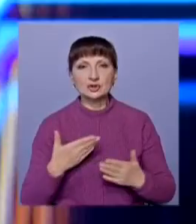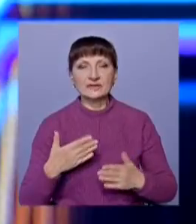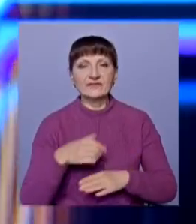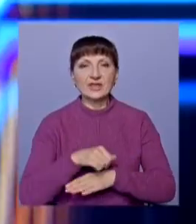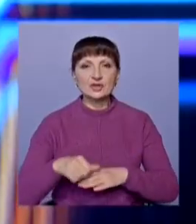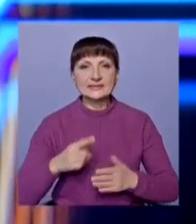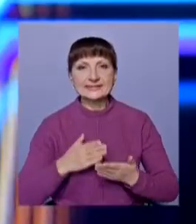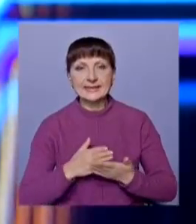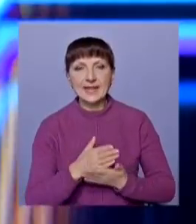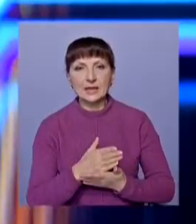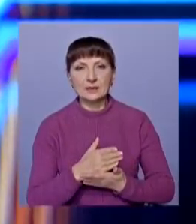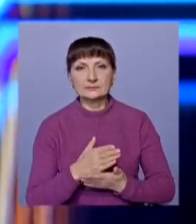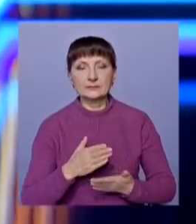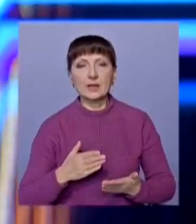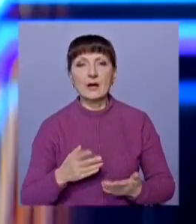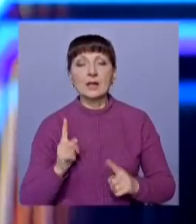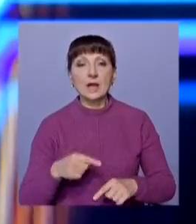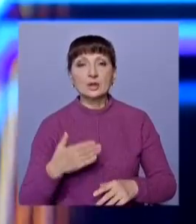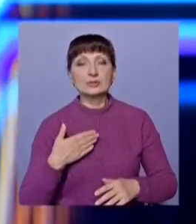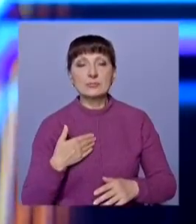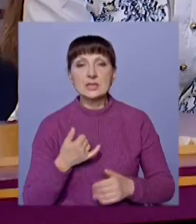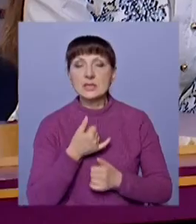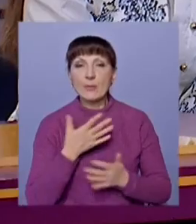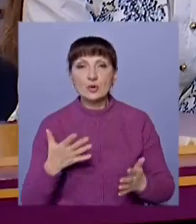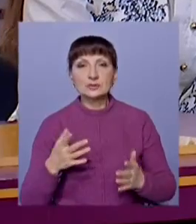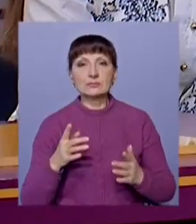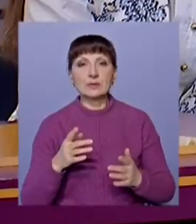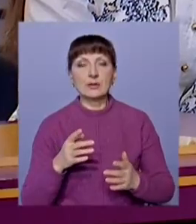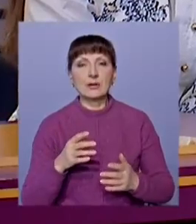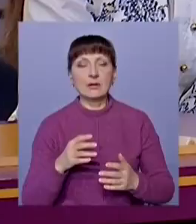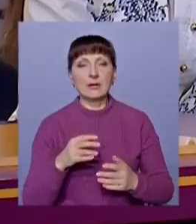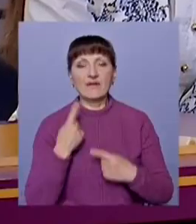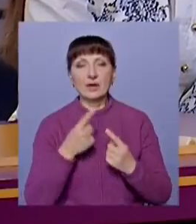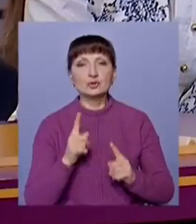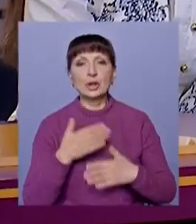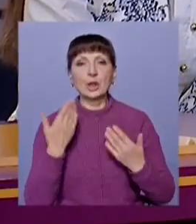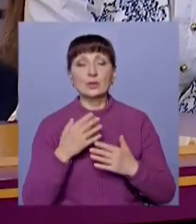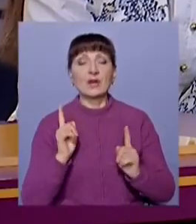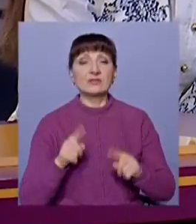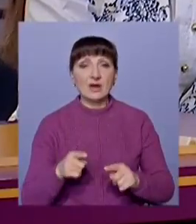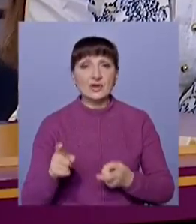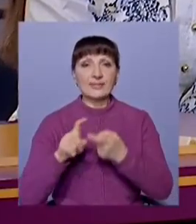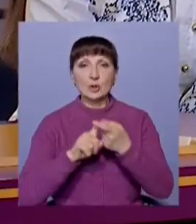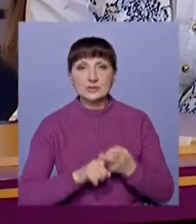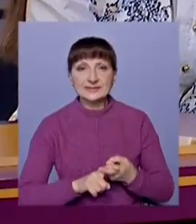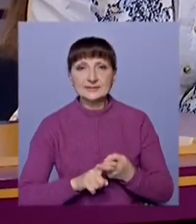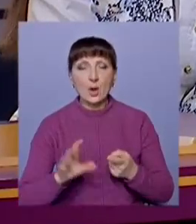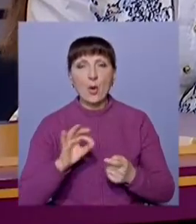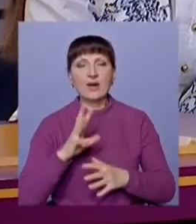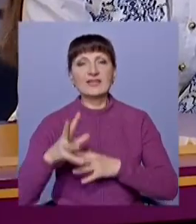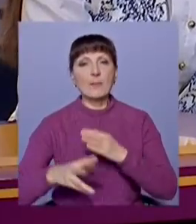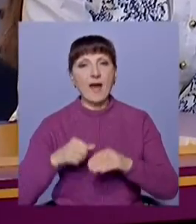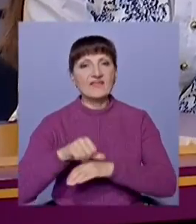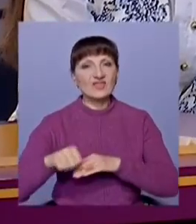внешнеполитической стратегии. Также мы не можем не отрицать того, что все это также относится, несмотря на то, что мы говорим о глобальных внешних